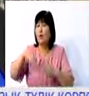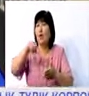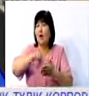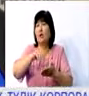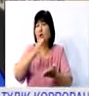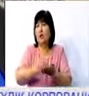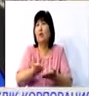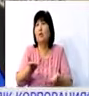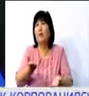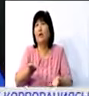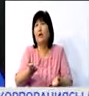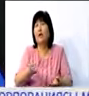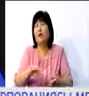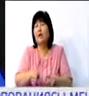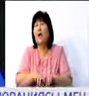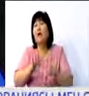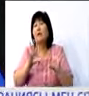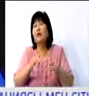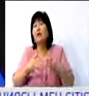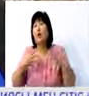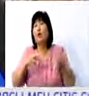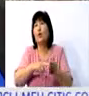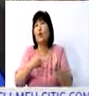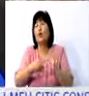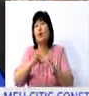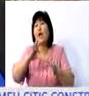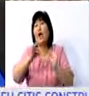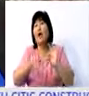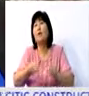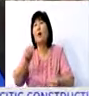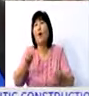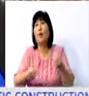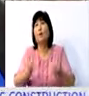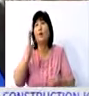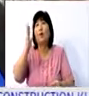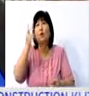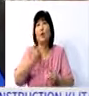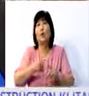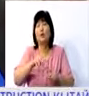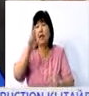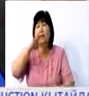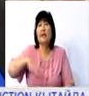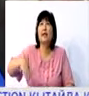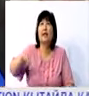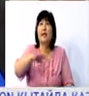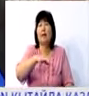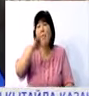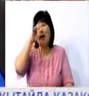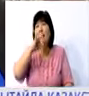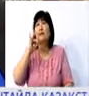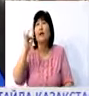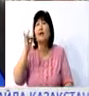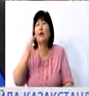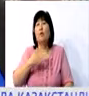болады. Финалдық бой оңай болған жоқ. Негізгі үлкен жоспарым сол олимпиада ойындары. Құдай қаласа осы елімізде бүкіл Қазақстан тарихында